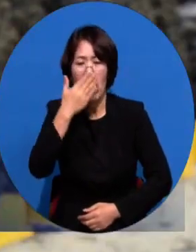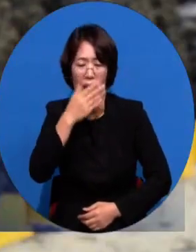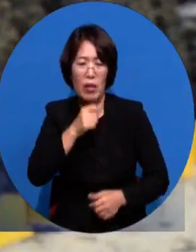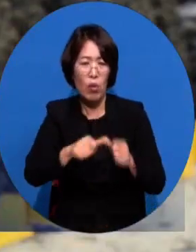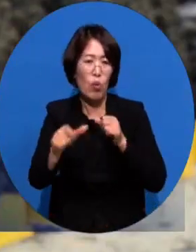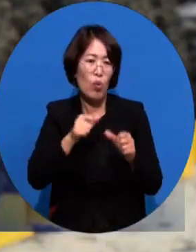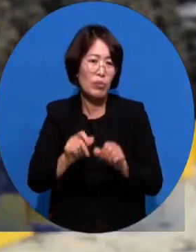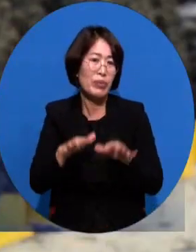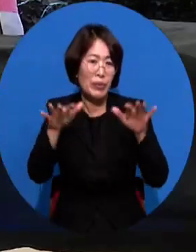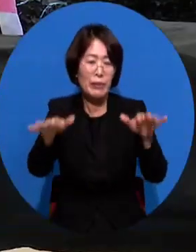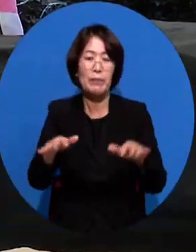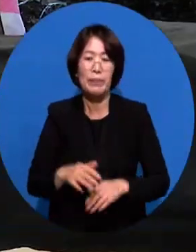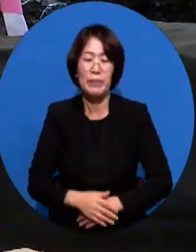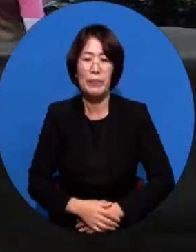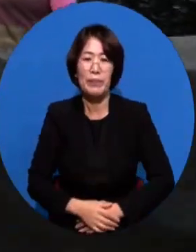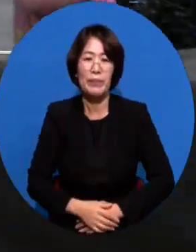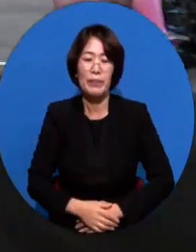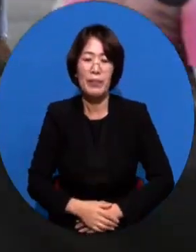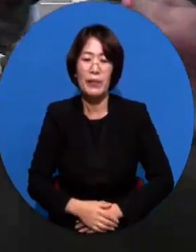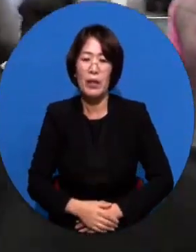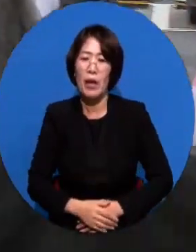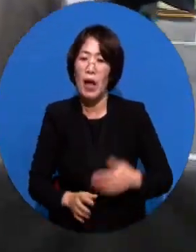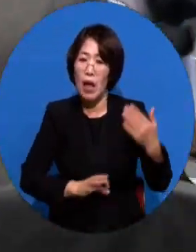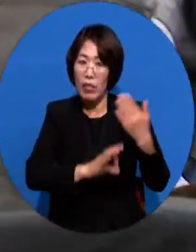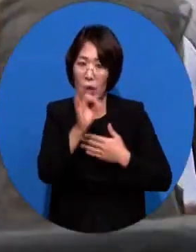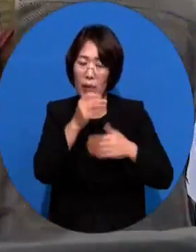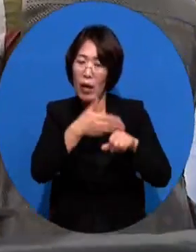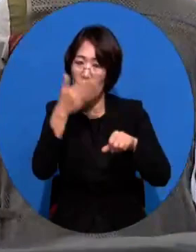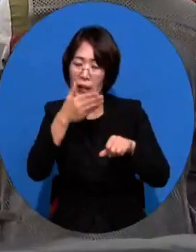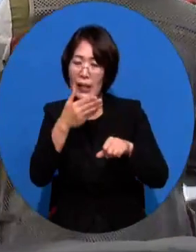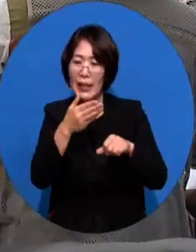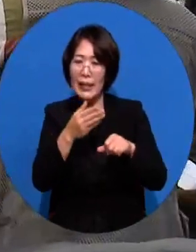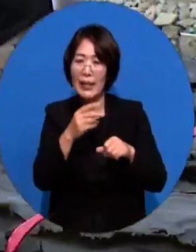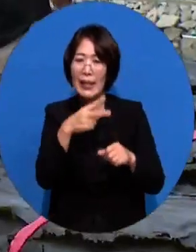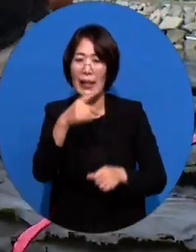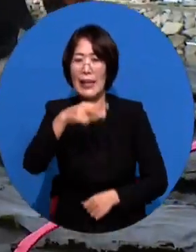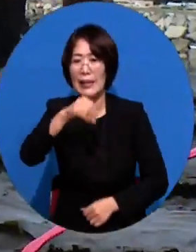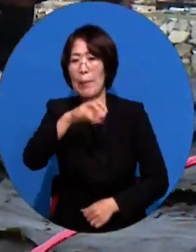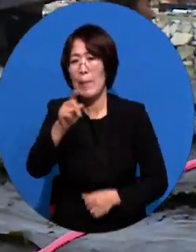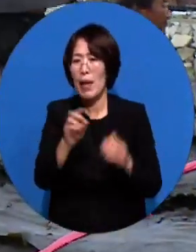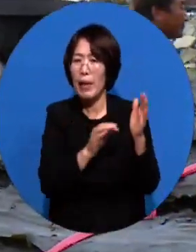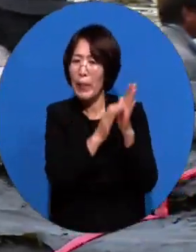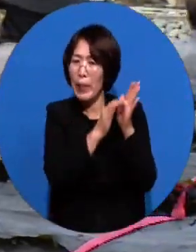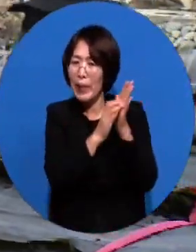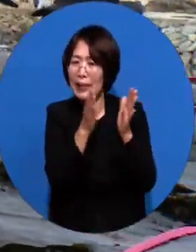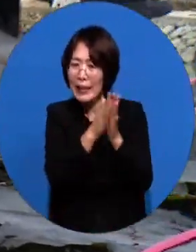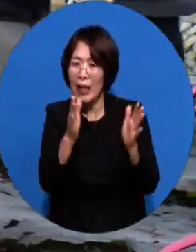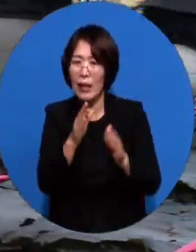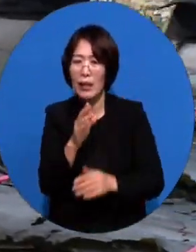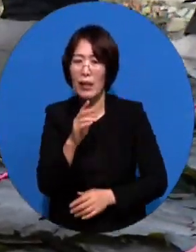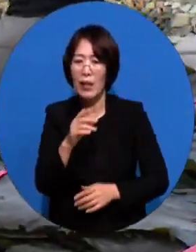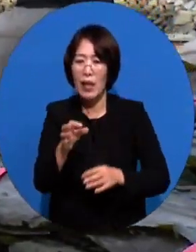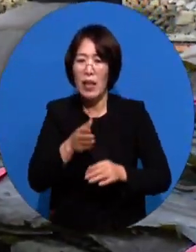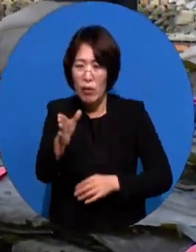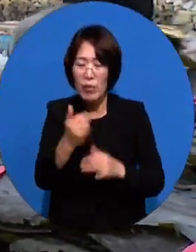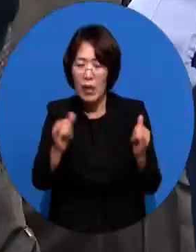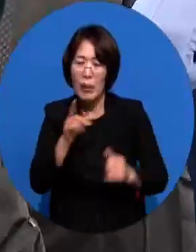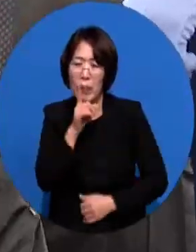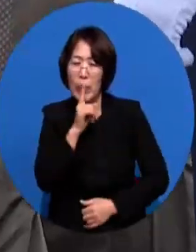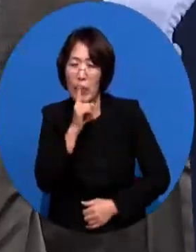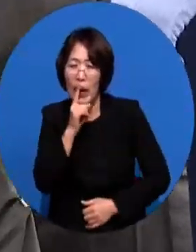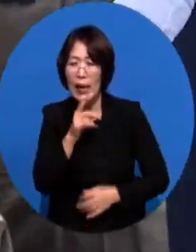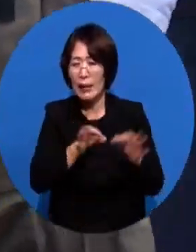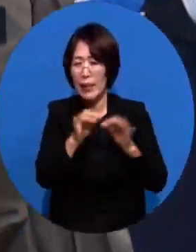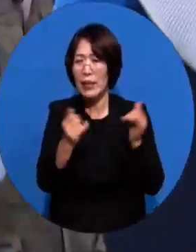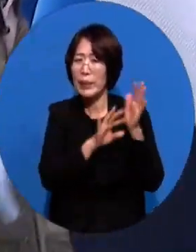최고 깨끗하다고 봐야죠. 오전 9시 다시마 경매가 시작됩니다. 경매사의 신호에 맞춰 상인들이 가격을